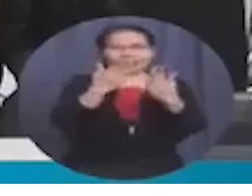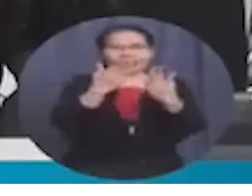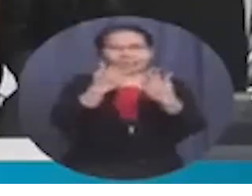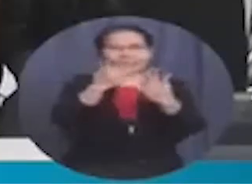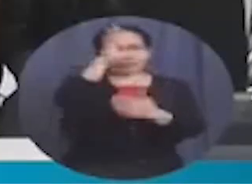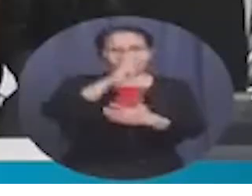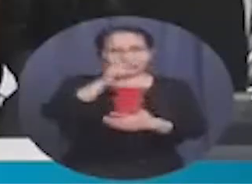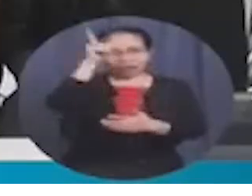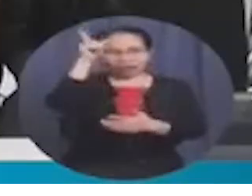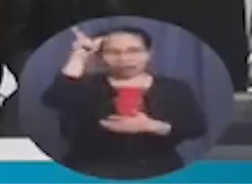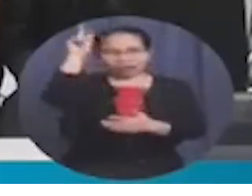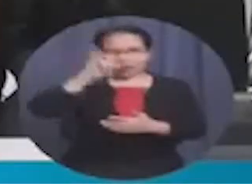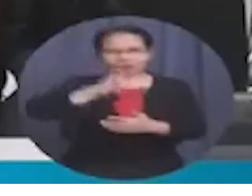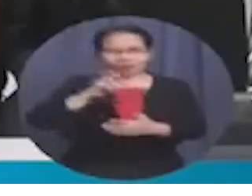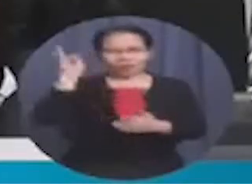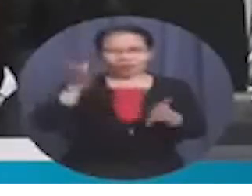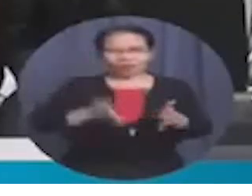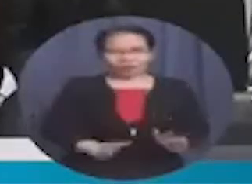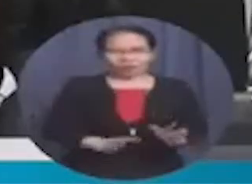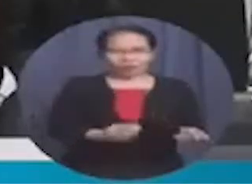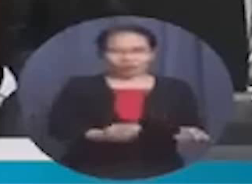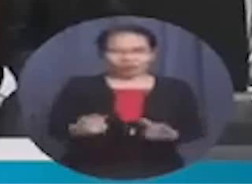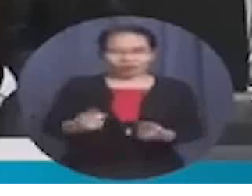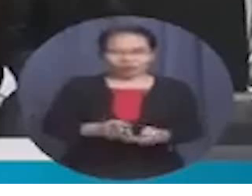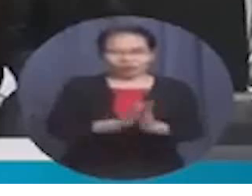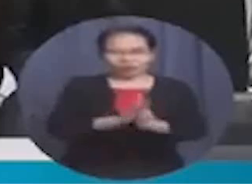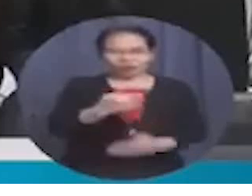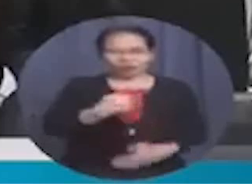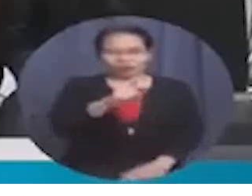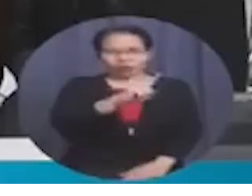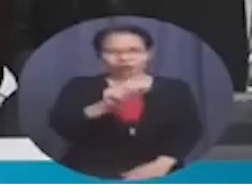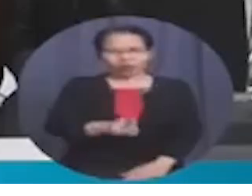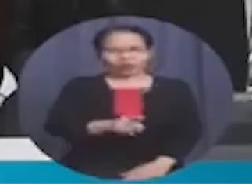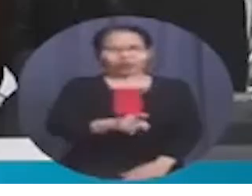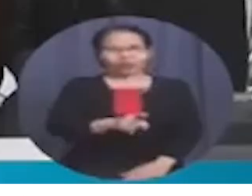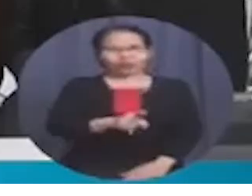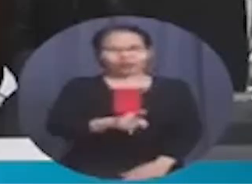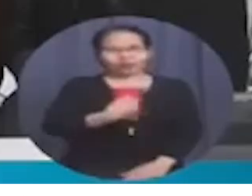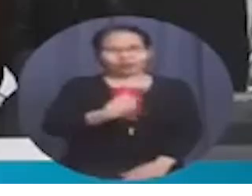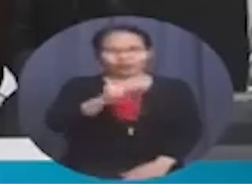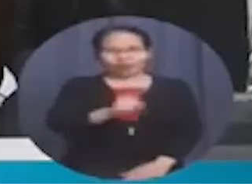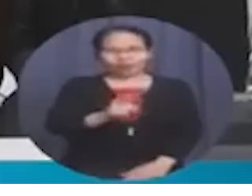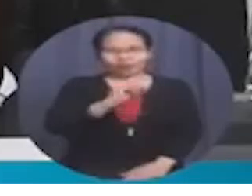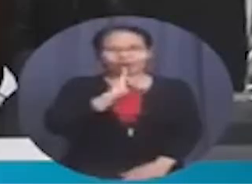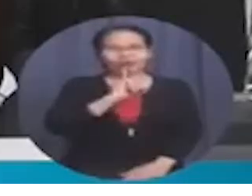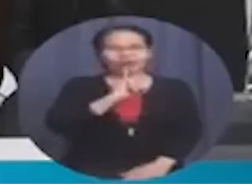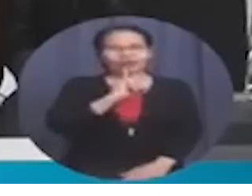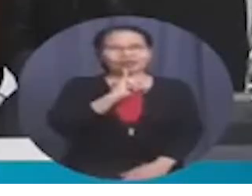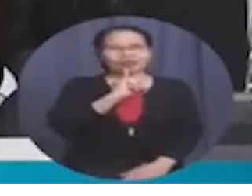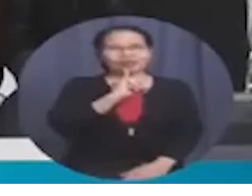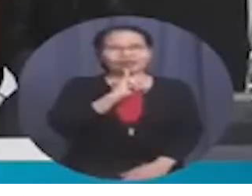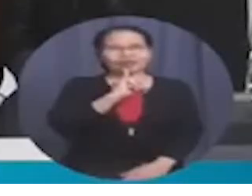na magtatanong ngayong gabi. Ang aking pong tanong ay ang dating daan